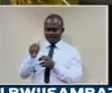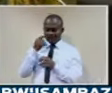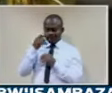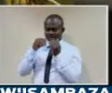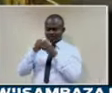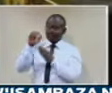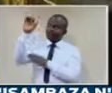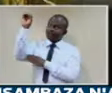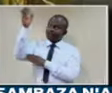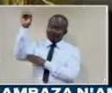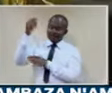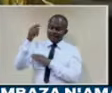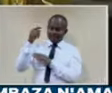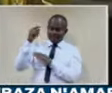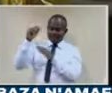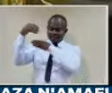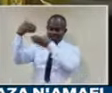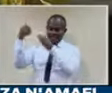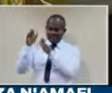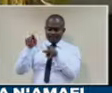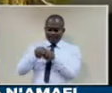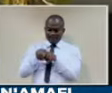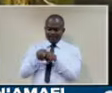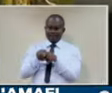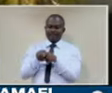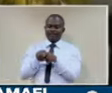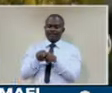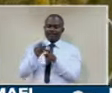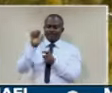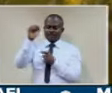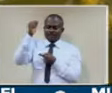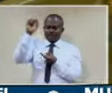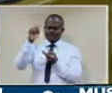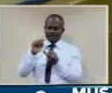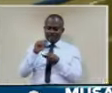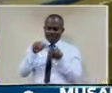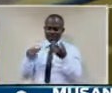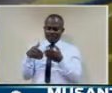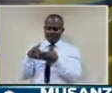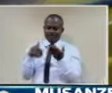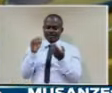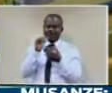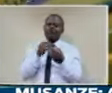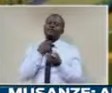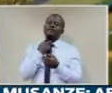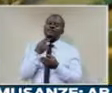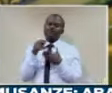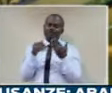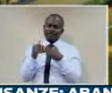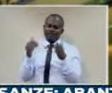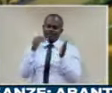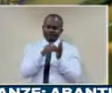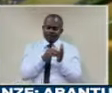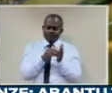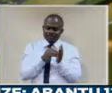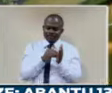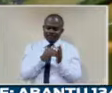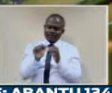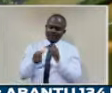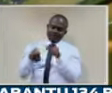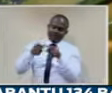n'umunara. Iyi nayo ni volume ibasha kuba yagabanya hose, ikagabanya amajwi, ikaba